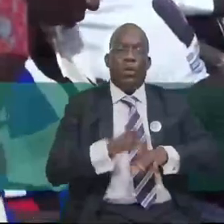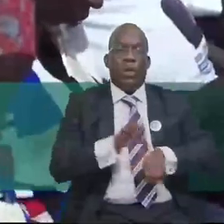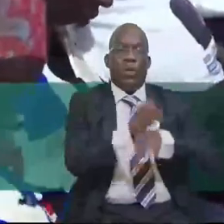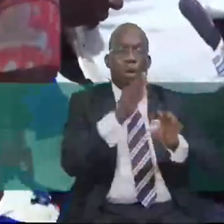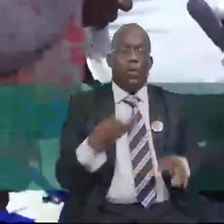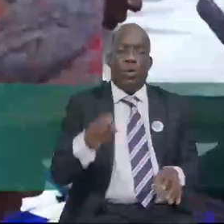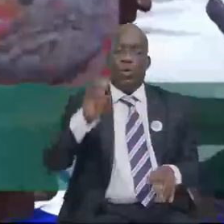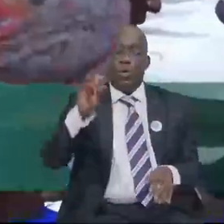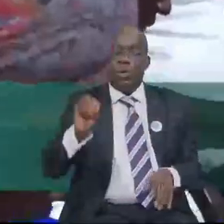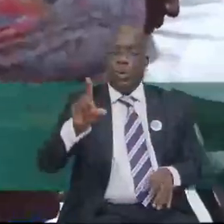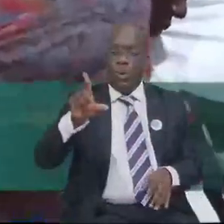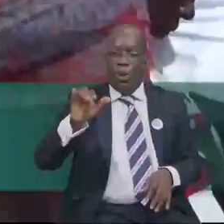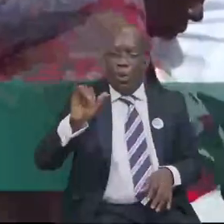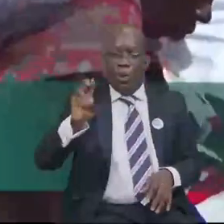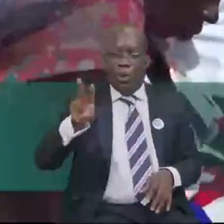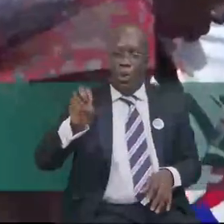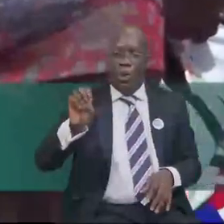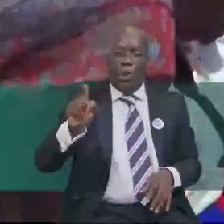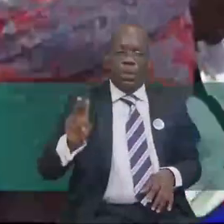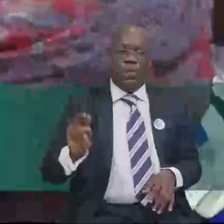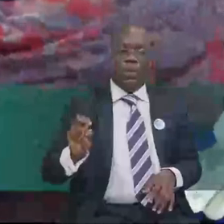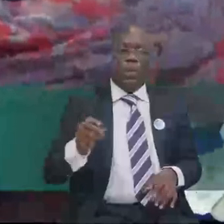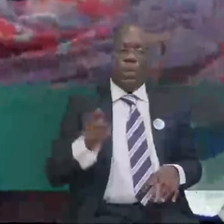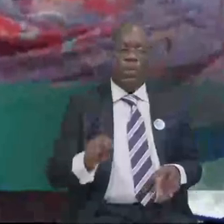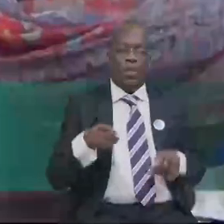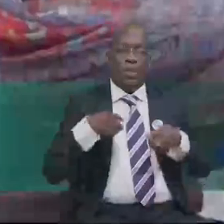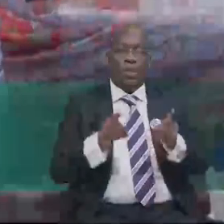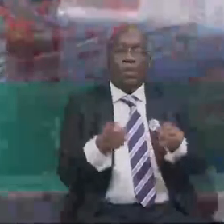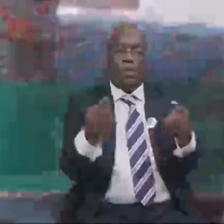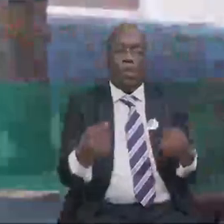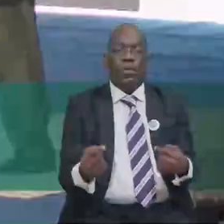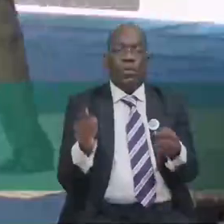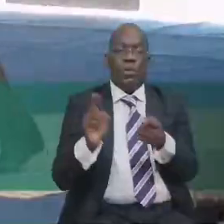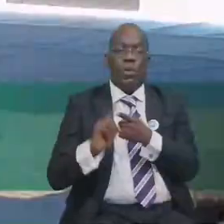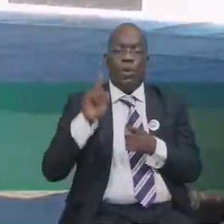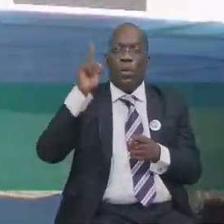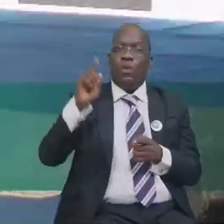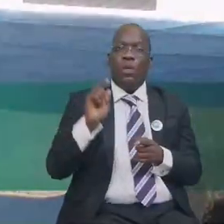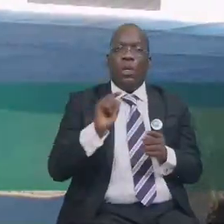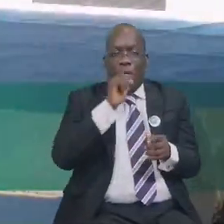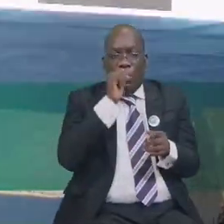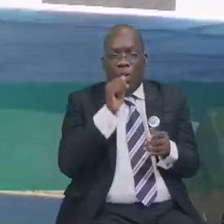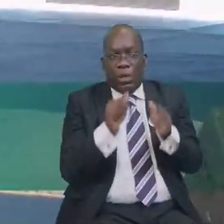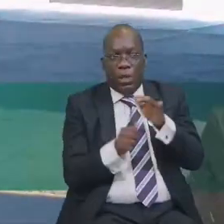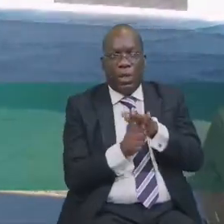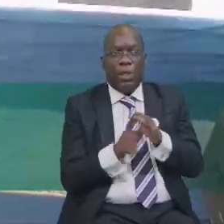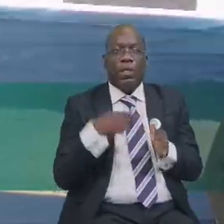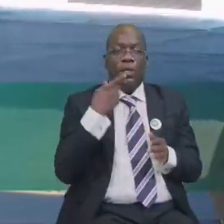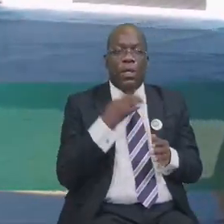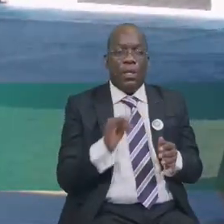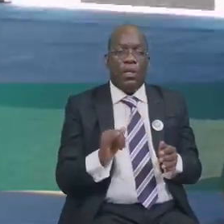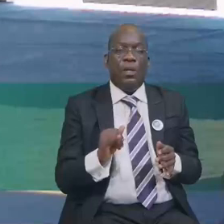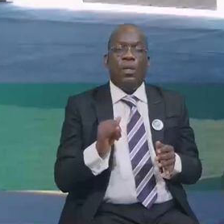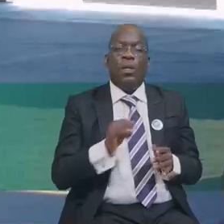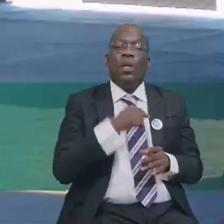les disciples fait en particulier lui faire cette question. Dis-nous, quand